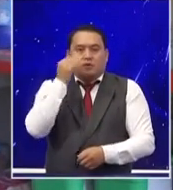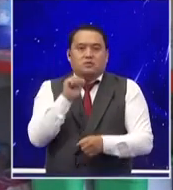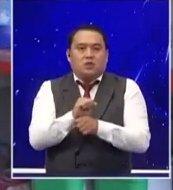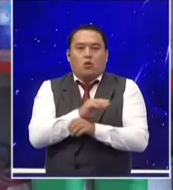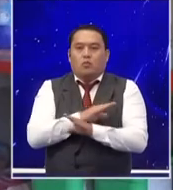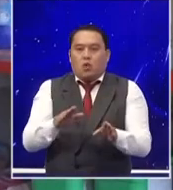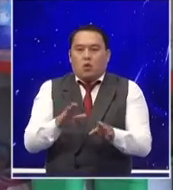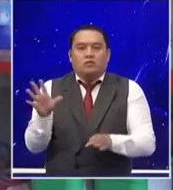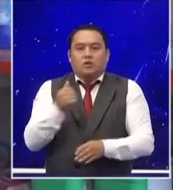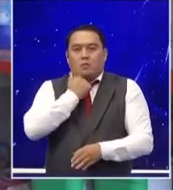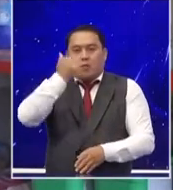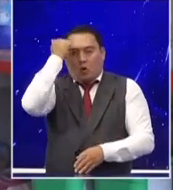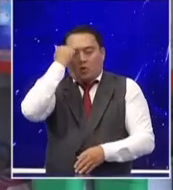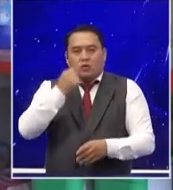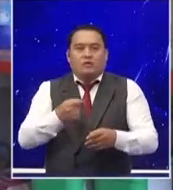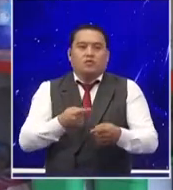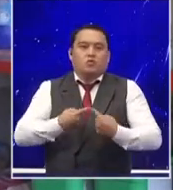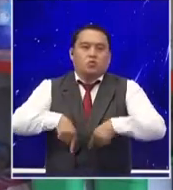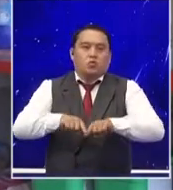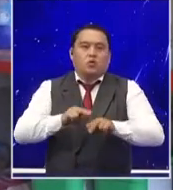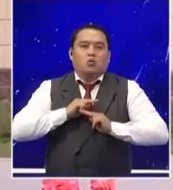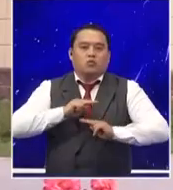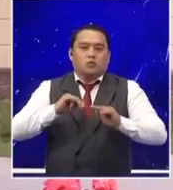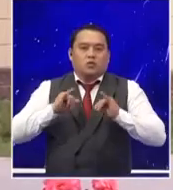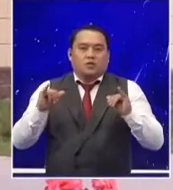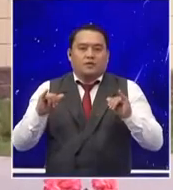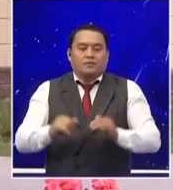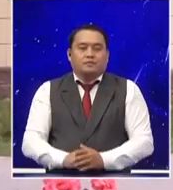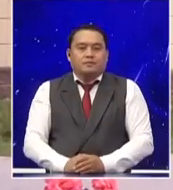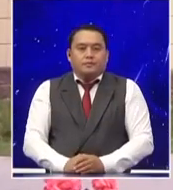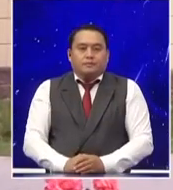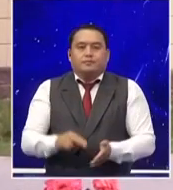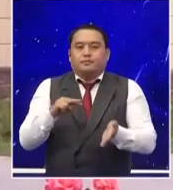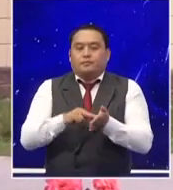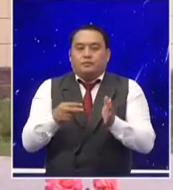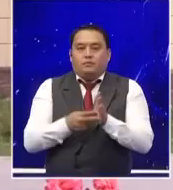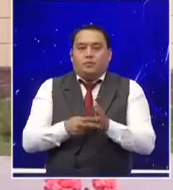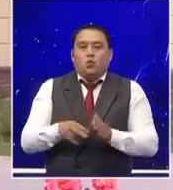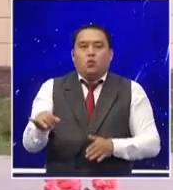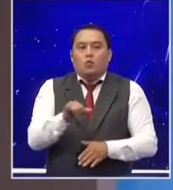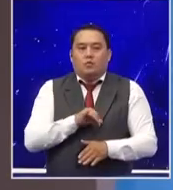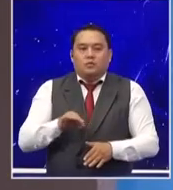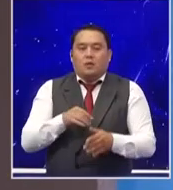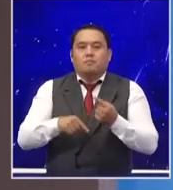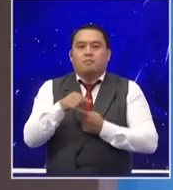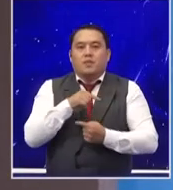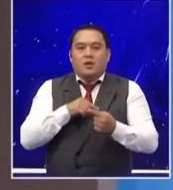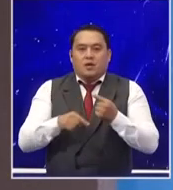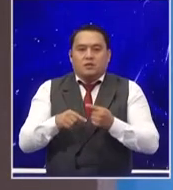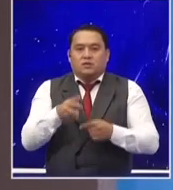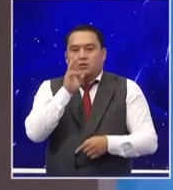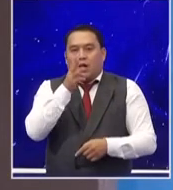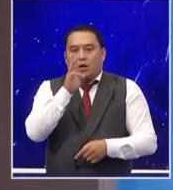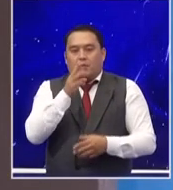я благодарна всем кто содействовал трудоустройстве многие жители села планируют расширить имеющейся бизнес и даже с низко